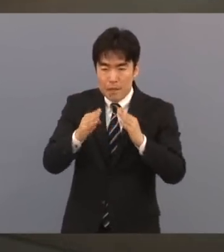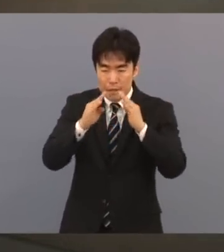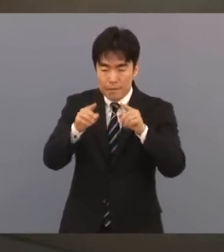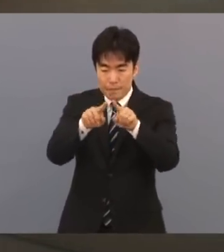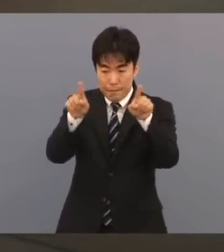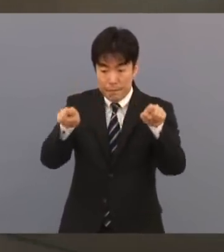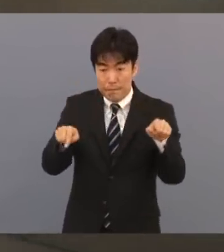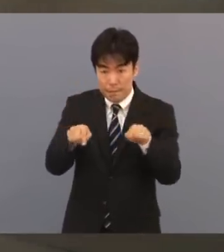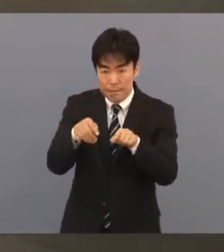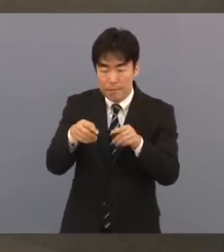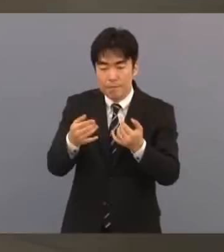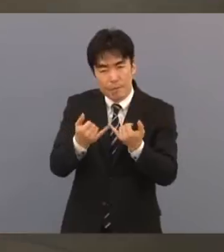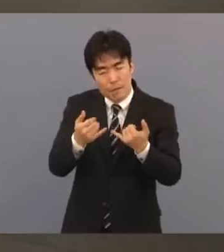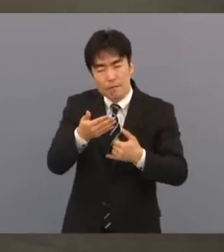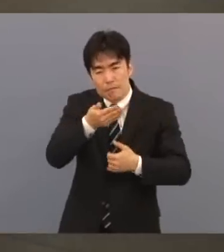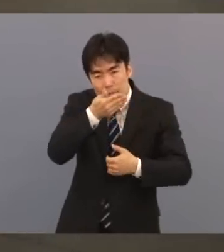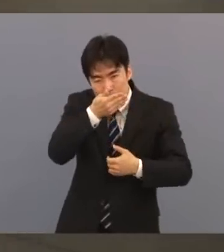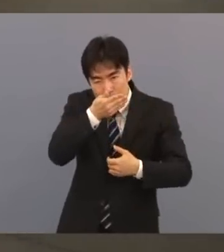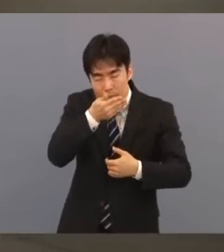しましょう。